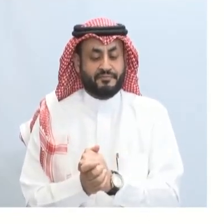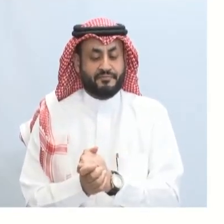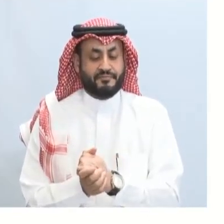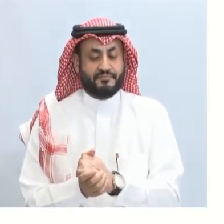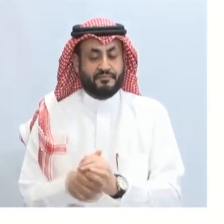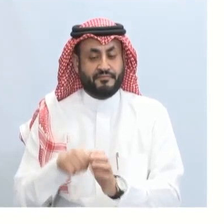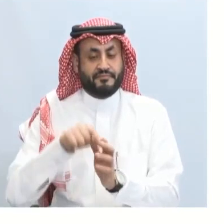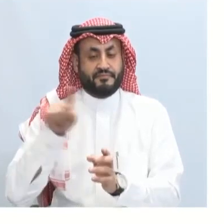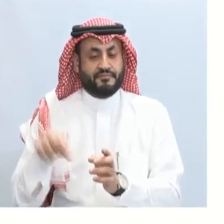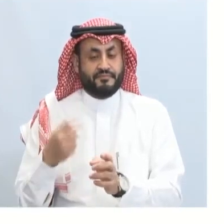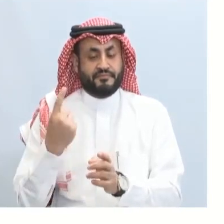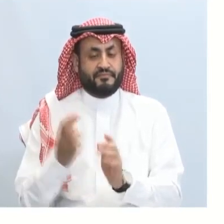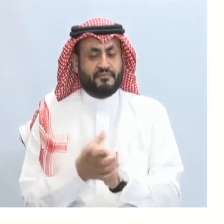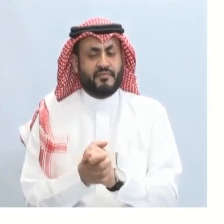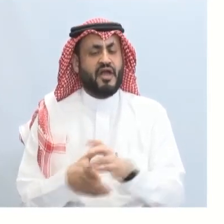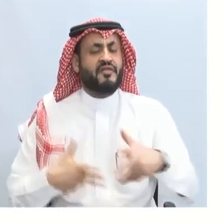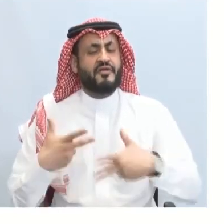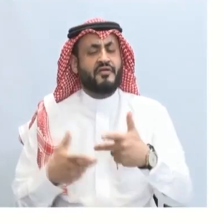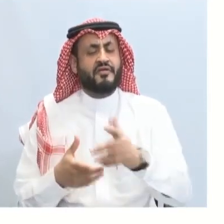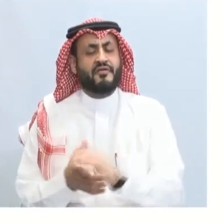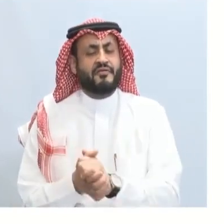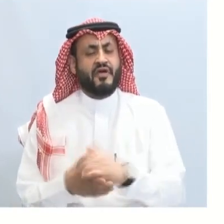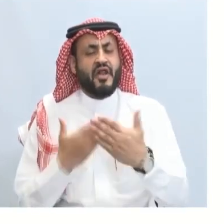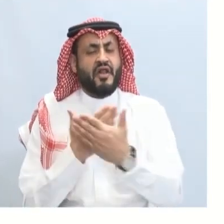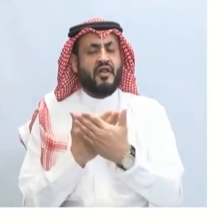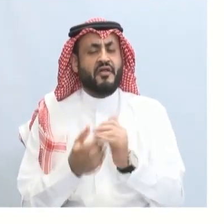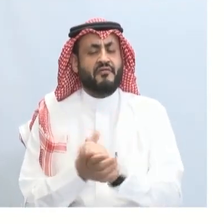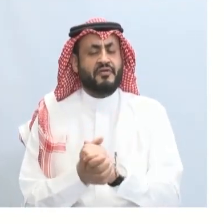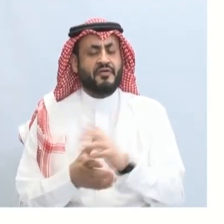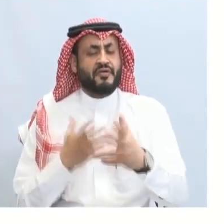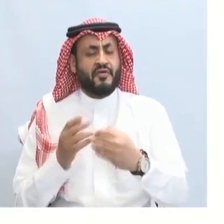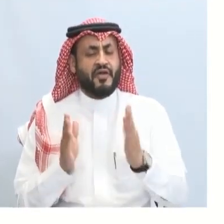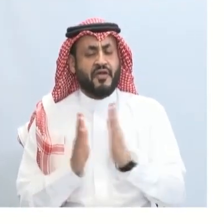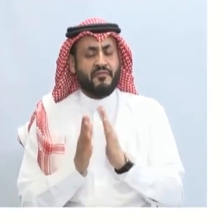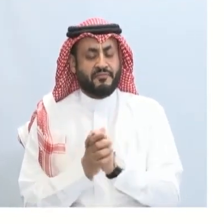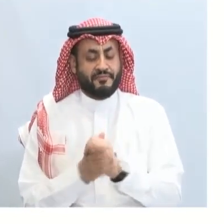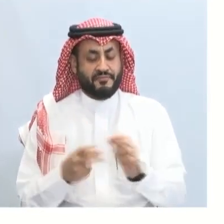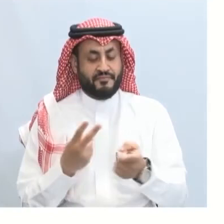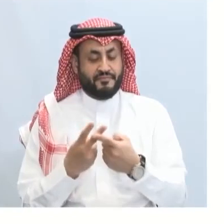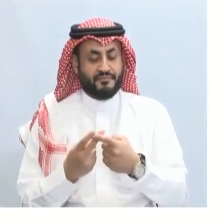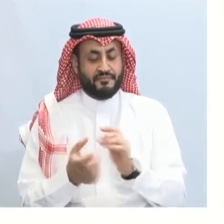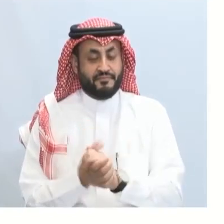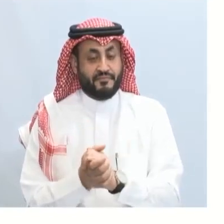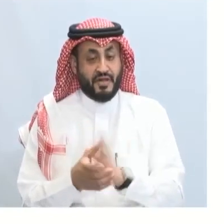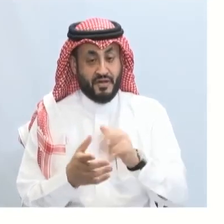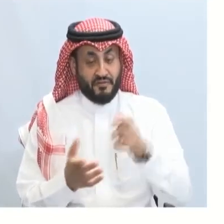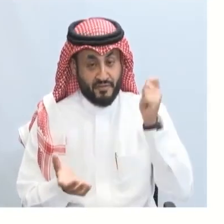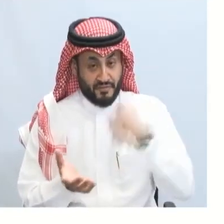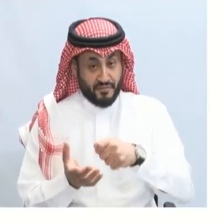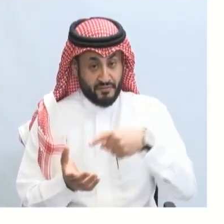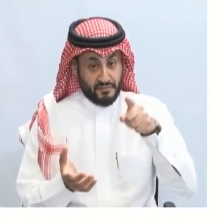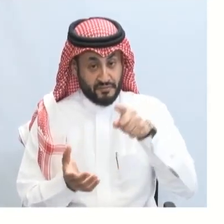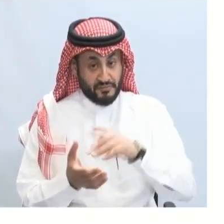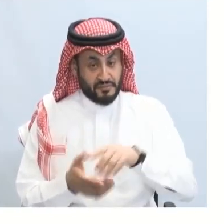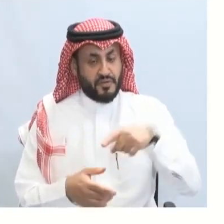السؤال الاول ما رايك بدفاع المتهم عن نفسه ثانيا هل حكم القاضي حكما